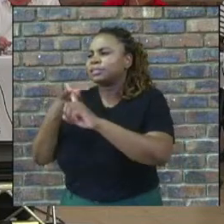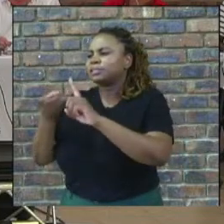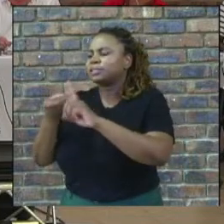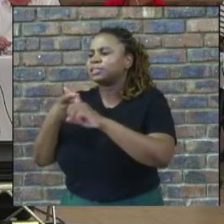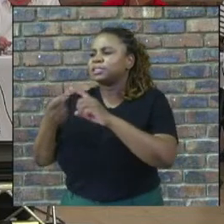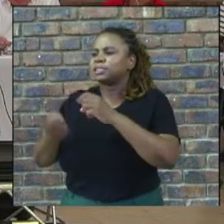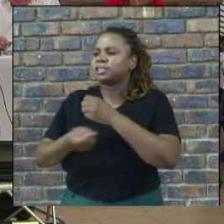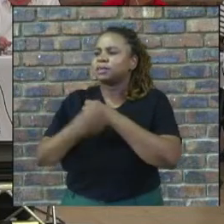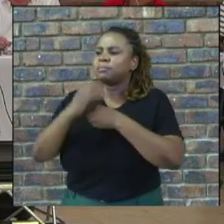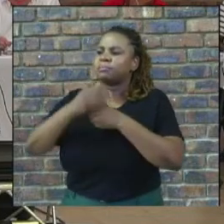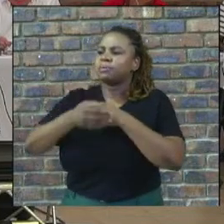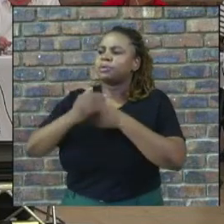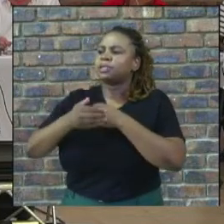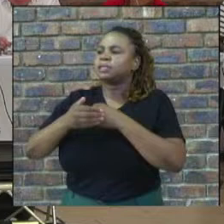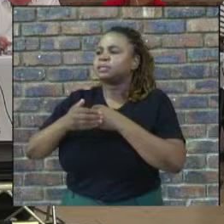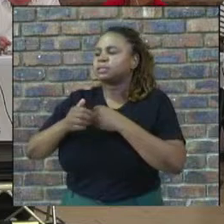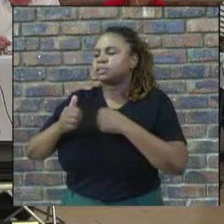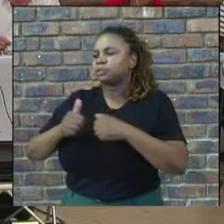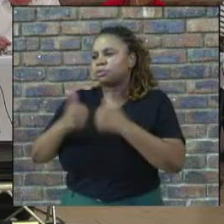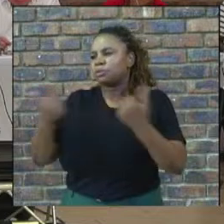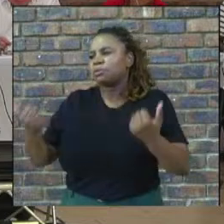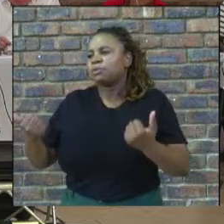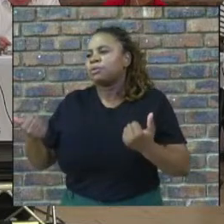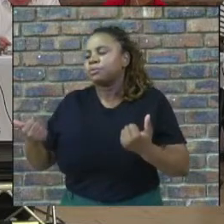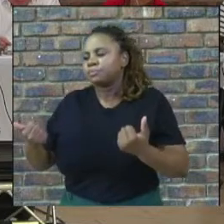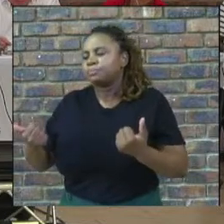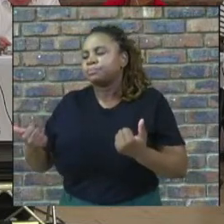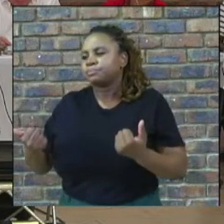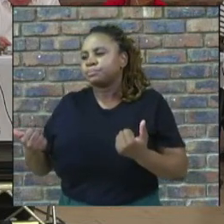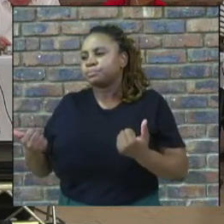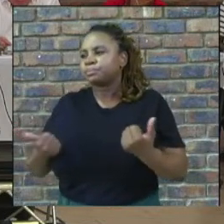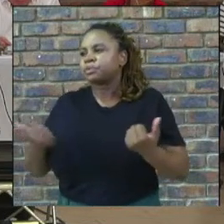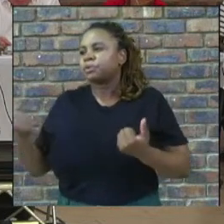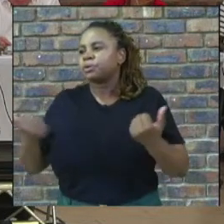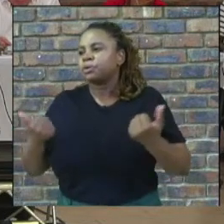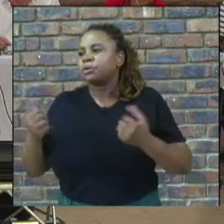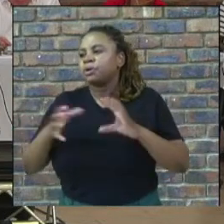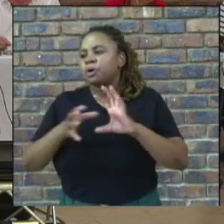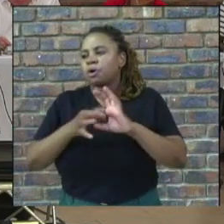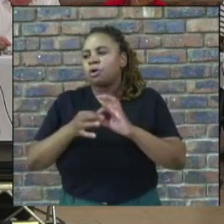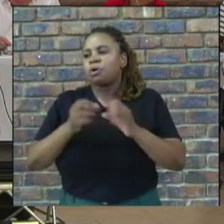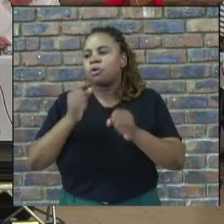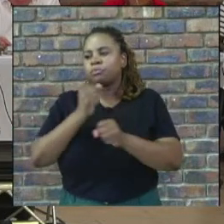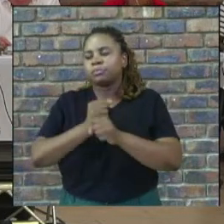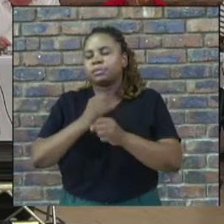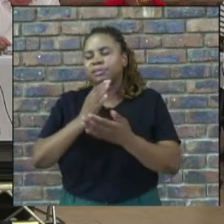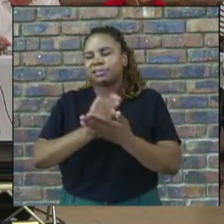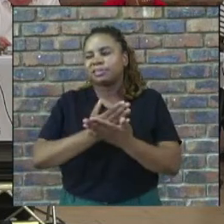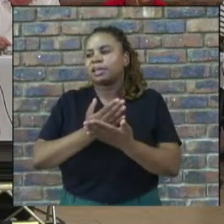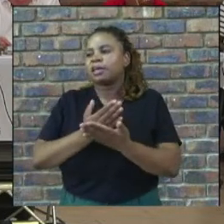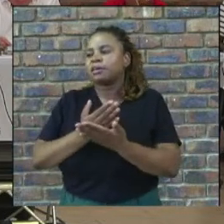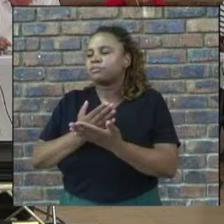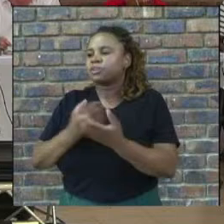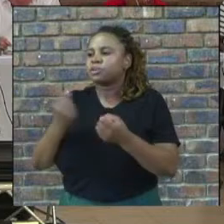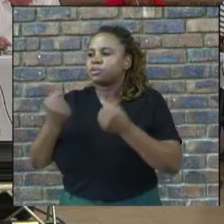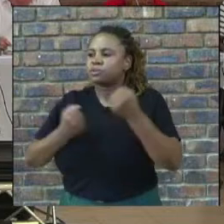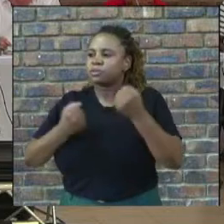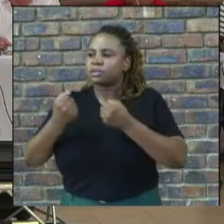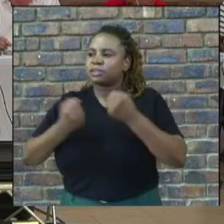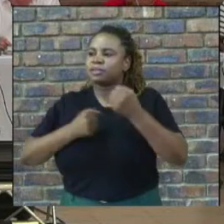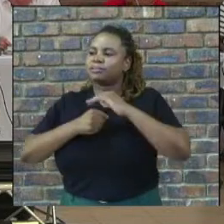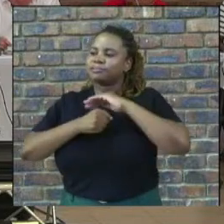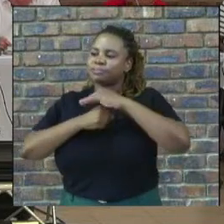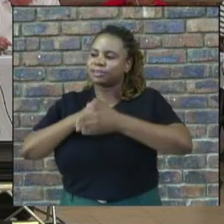kube wena Nkosi oyawubamba amasondo uNkulunkulu wethu oyinqwele usidrive siyofika emakhaya ahlukahlukene. Esiyo ingcwele sicela